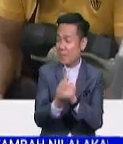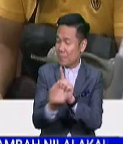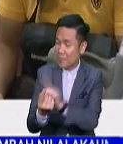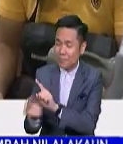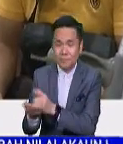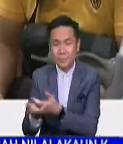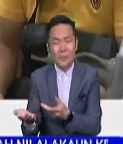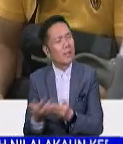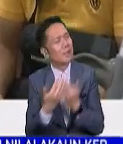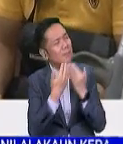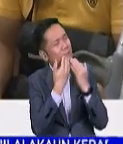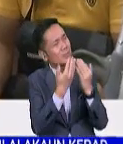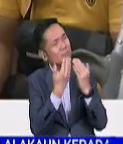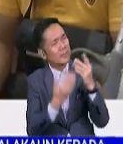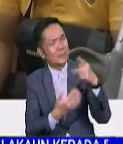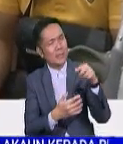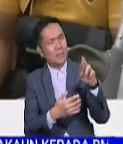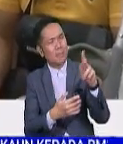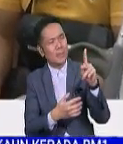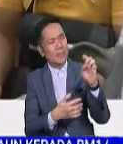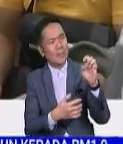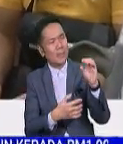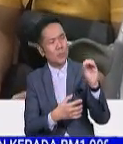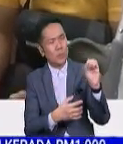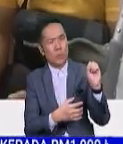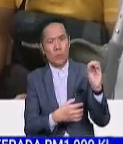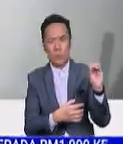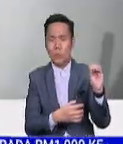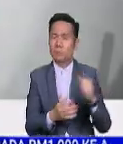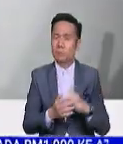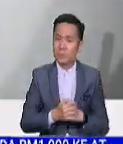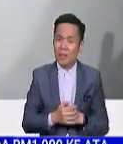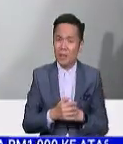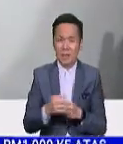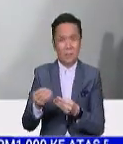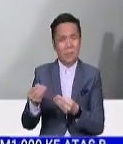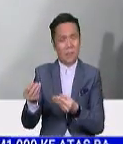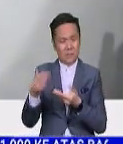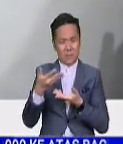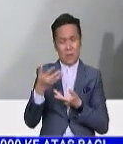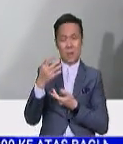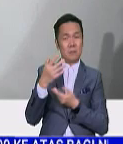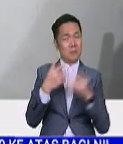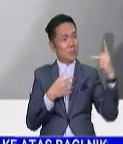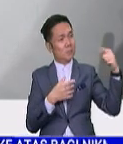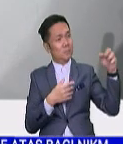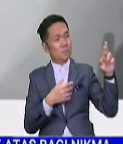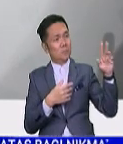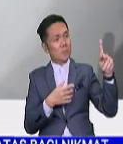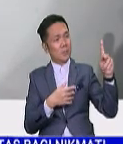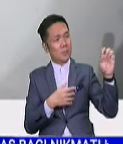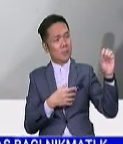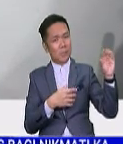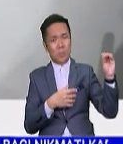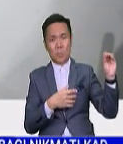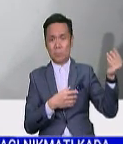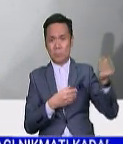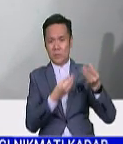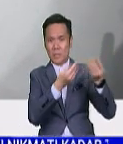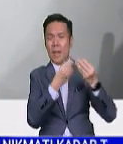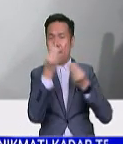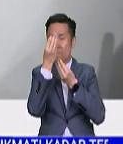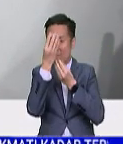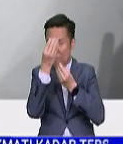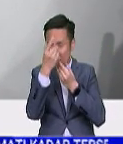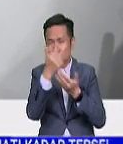penghargaan kepada bergeser dengan bantuan macam properties so begitu banyak dia kasih informasi taklimat